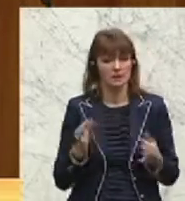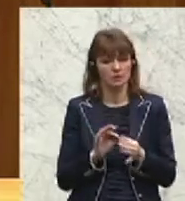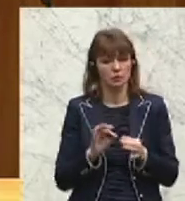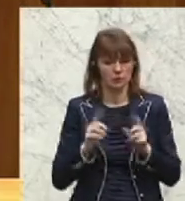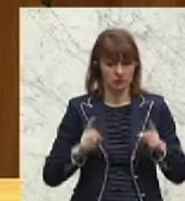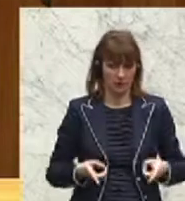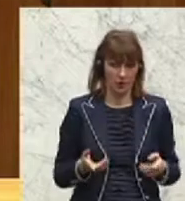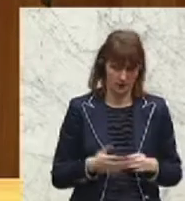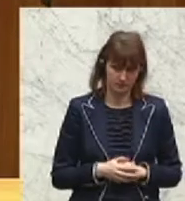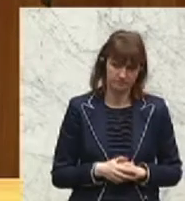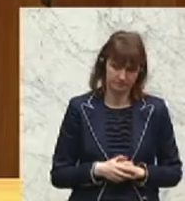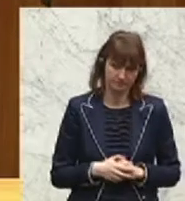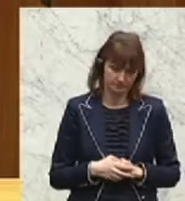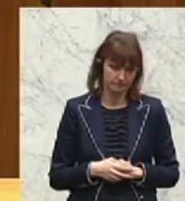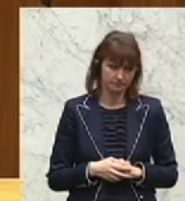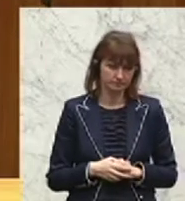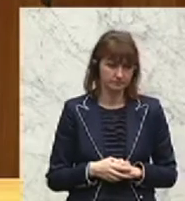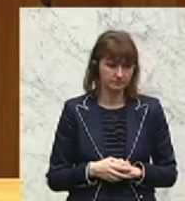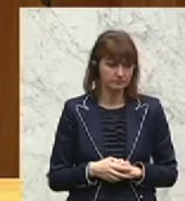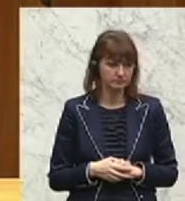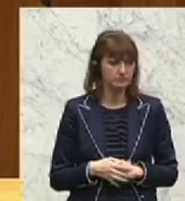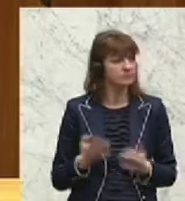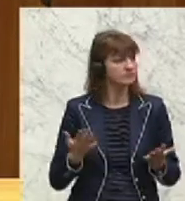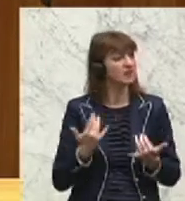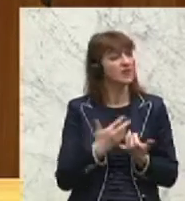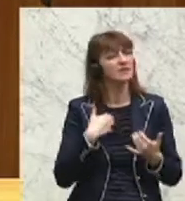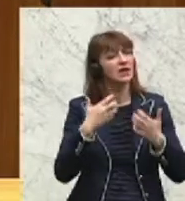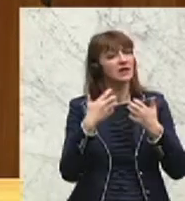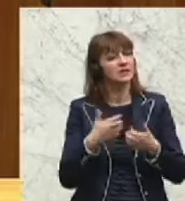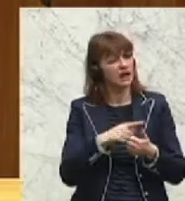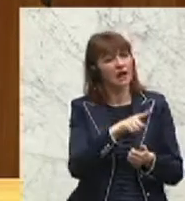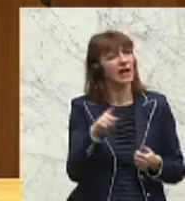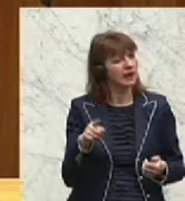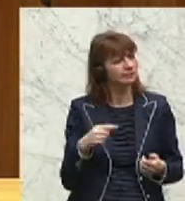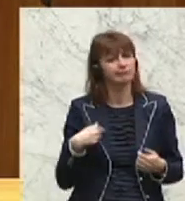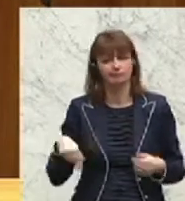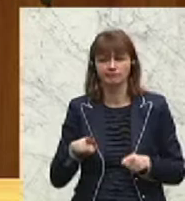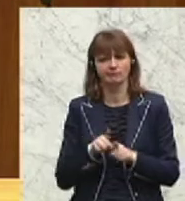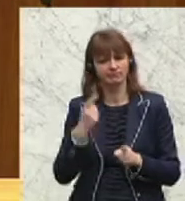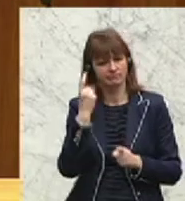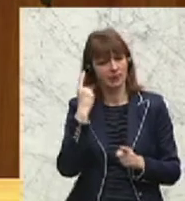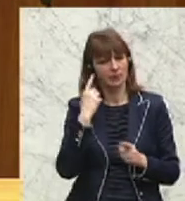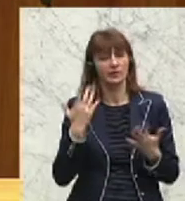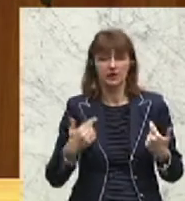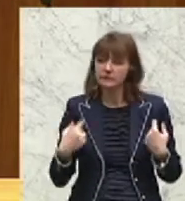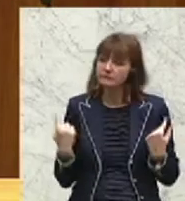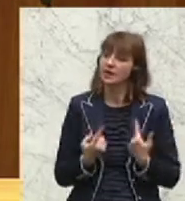es greift. Vermutlich sind wir uns einig nach den geschilderten Vorgängen, dass wir sowas brauchen wie